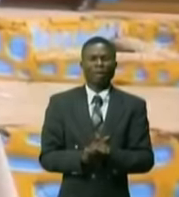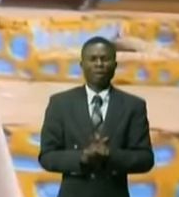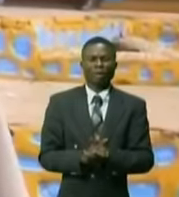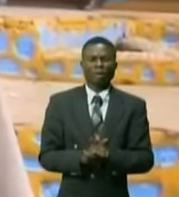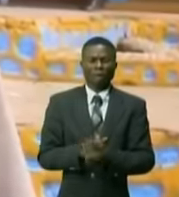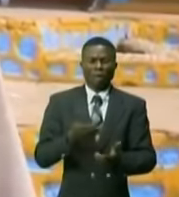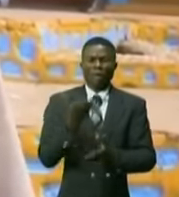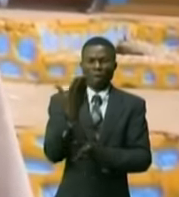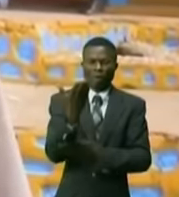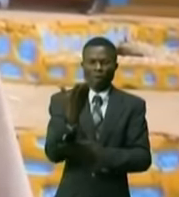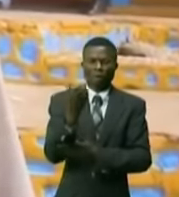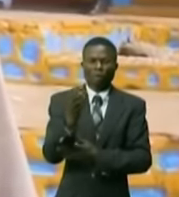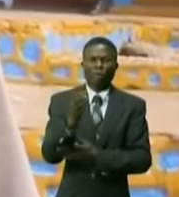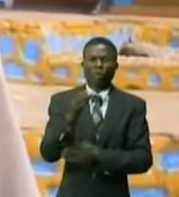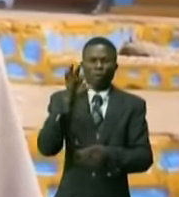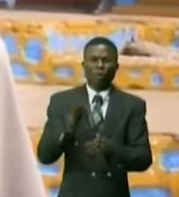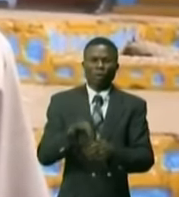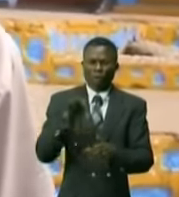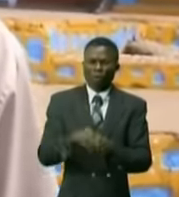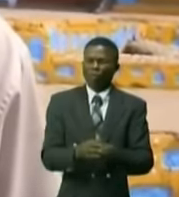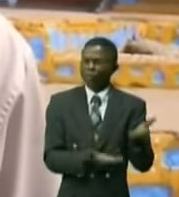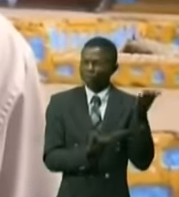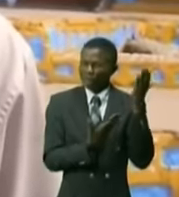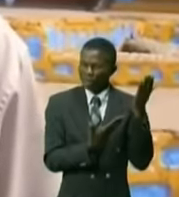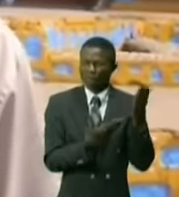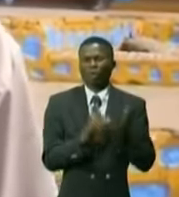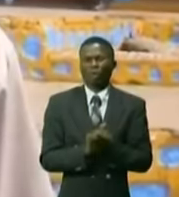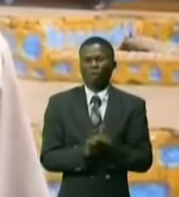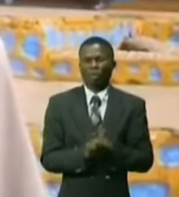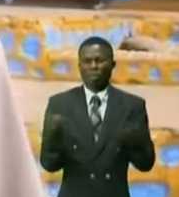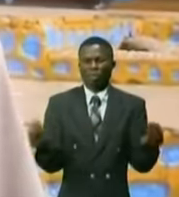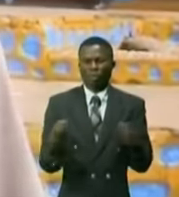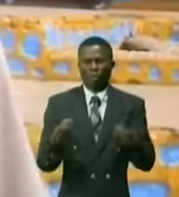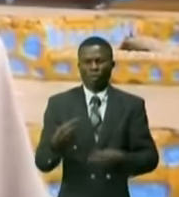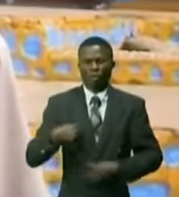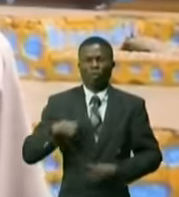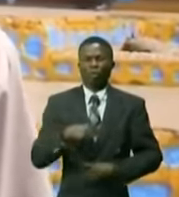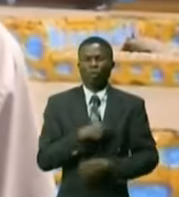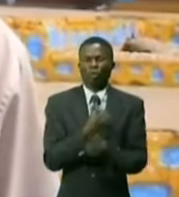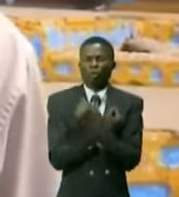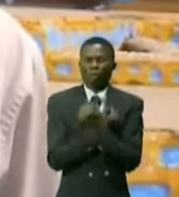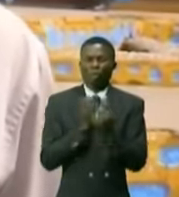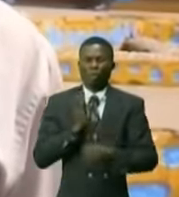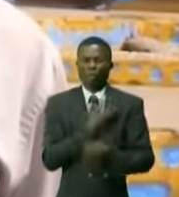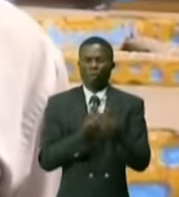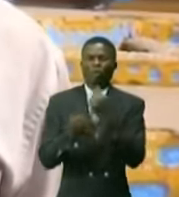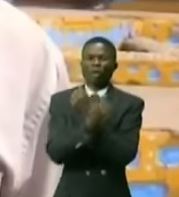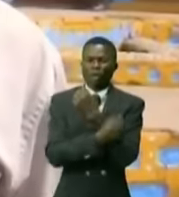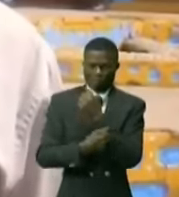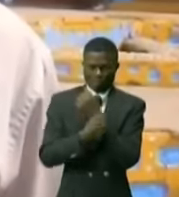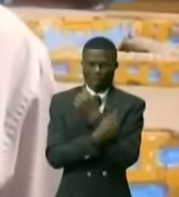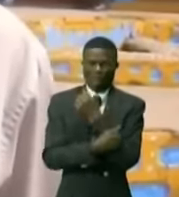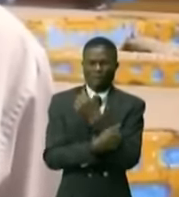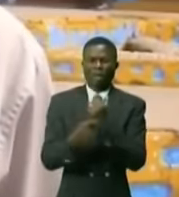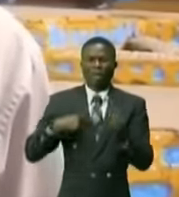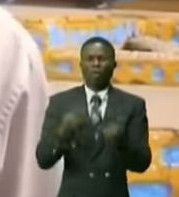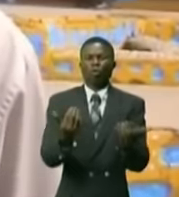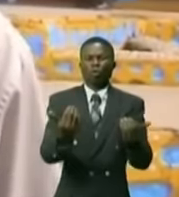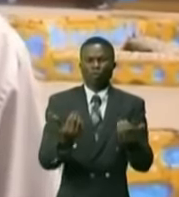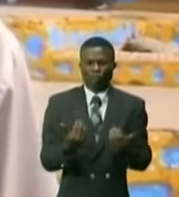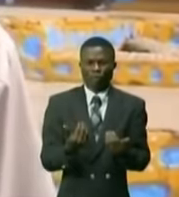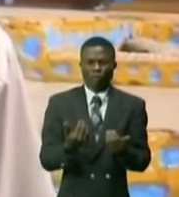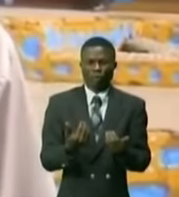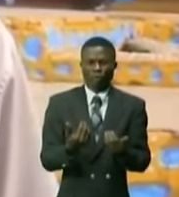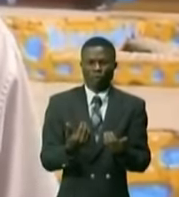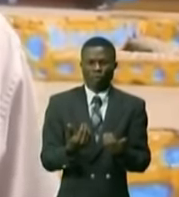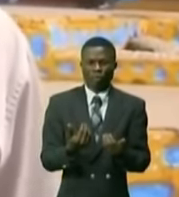Nous lançons un message de voter utile parce que nous aimons la patrie. Et nous voulons